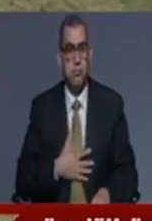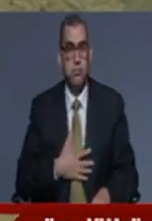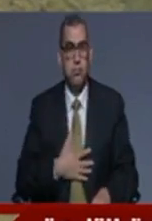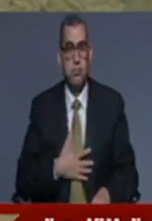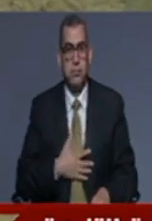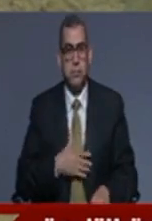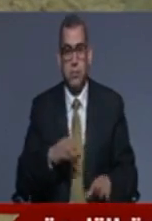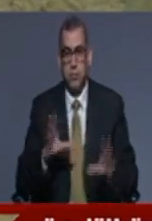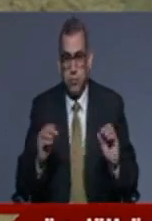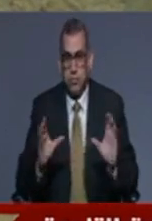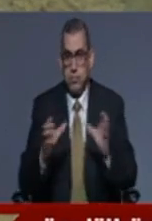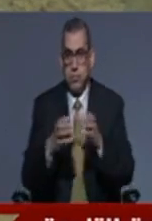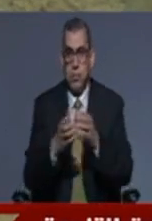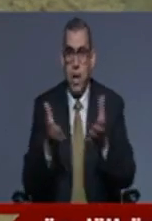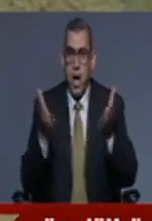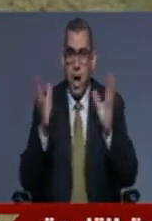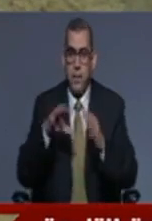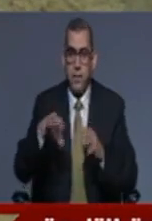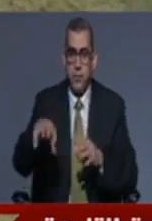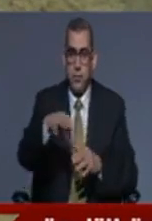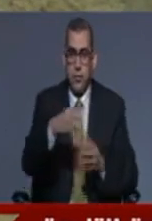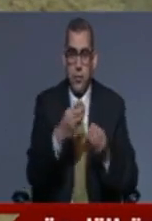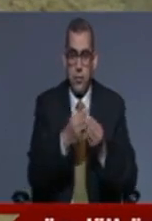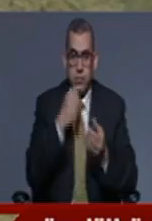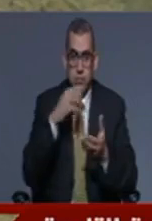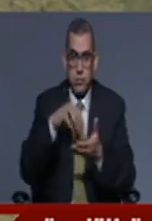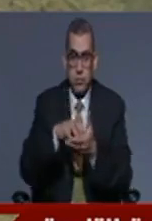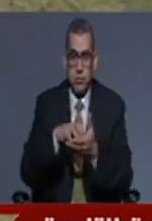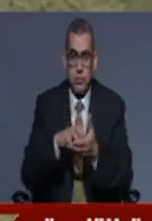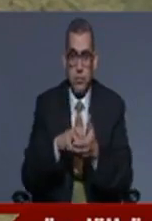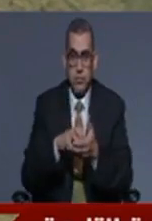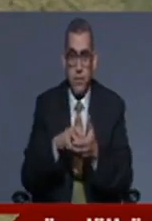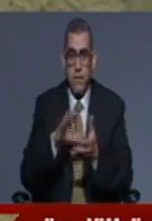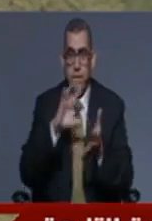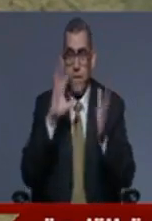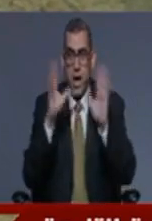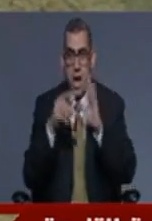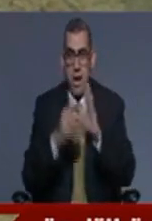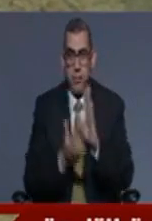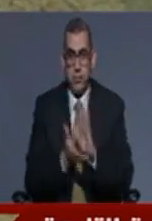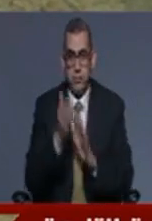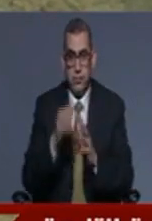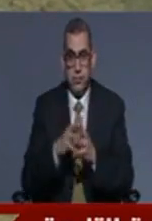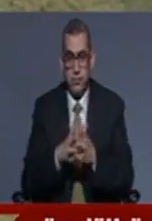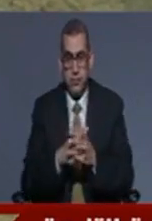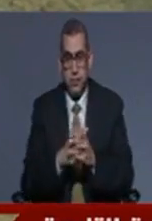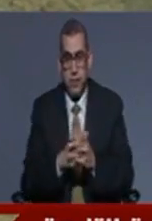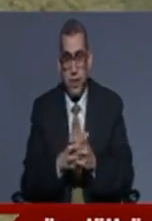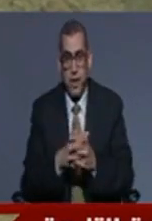جمعت أكبر منطقة تجارية في العالم، حيث